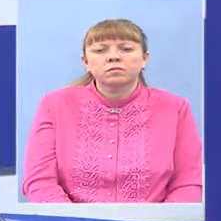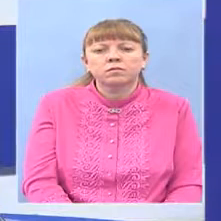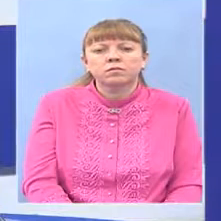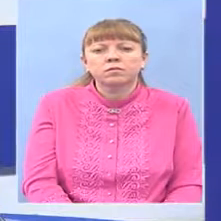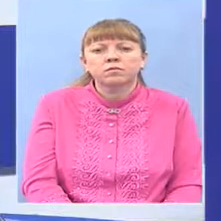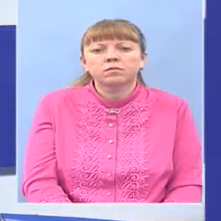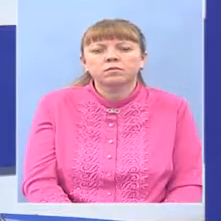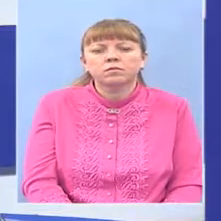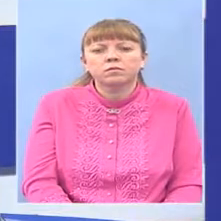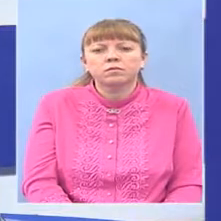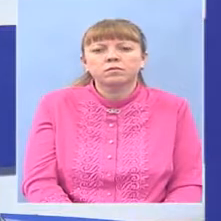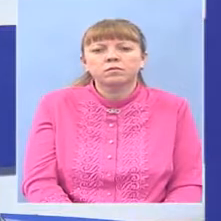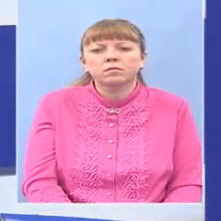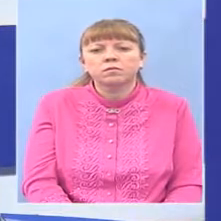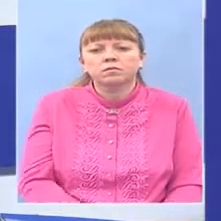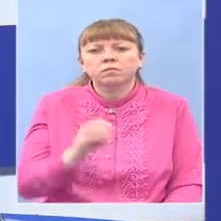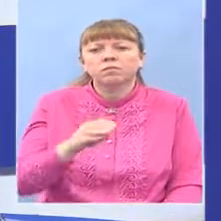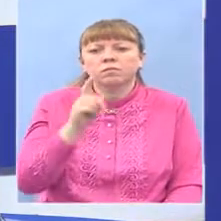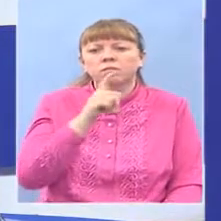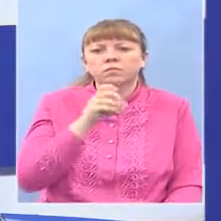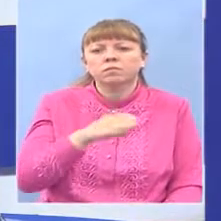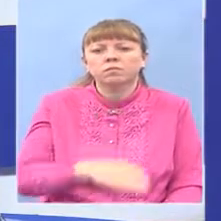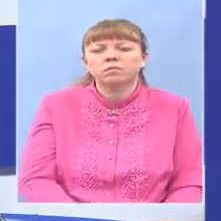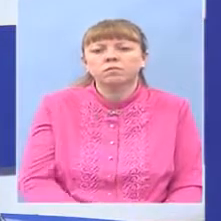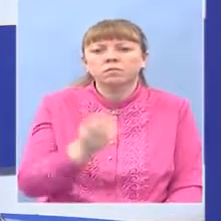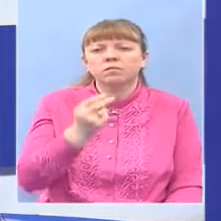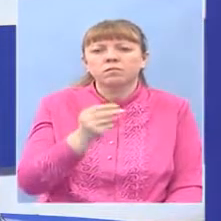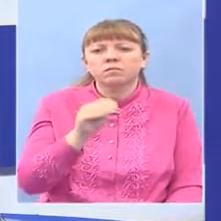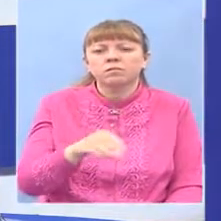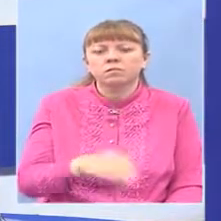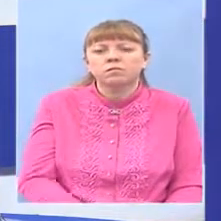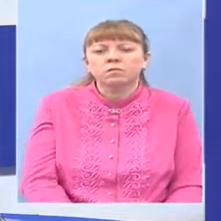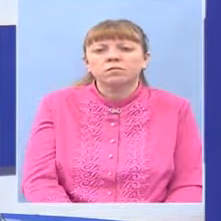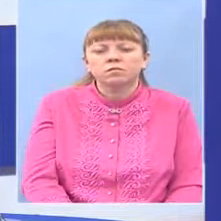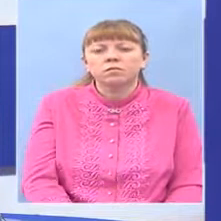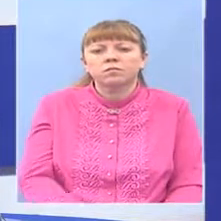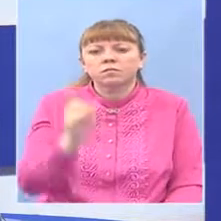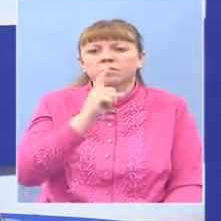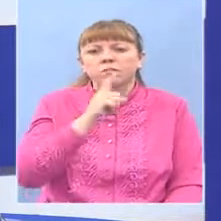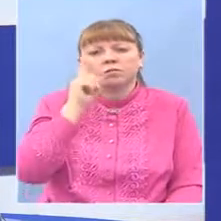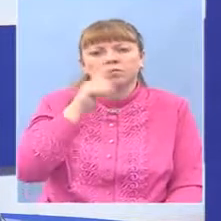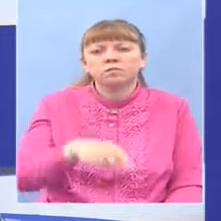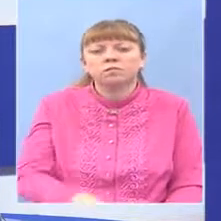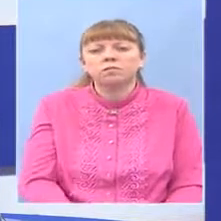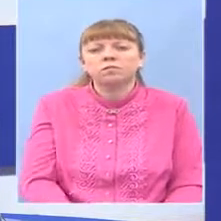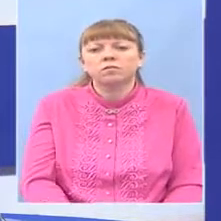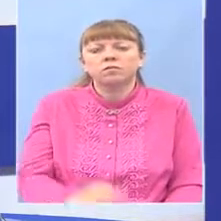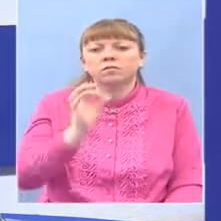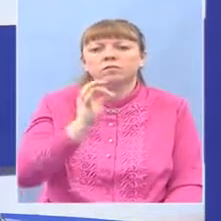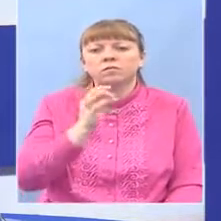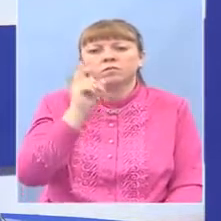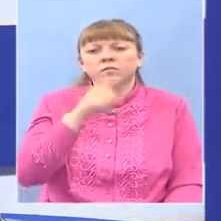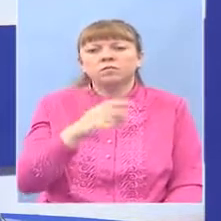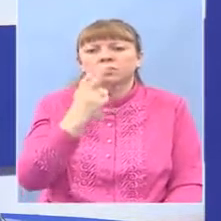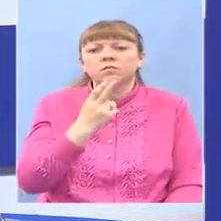вы говорите о... грантах, о малых грантах. Но все-таки сумма в 500 тысяч, она, ну, практически мизерная, если мы говорим о решении, ну, любой